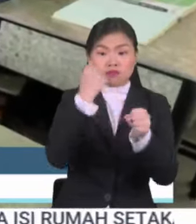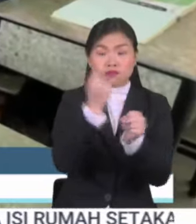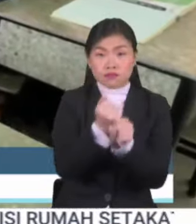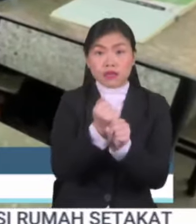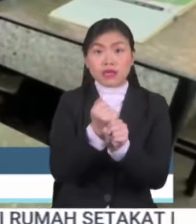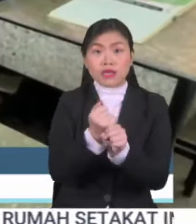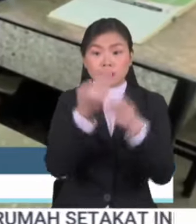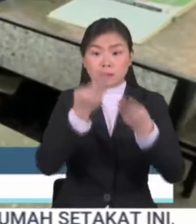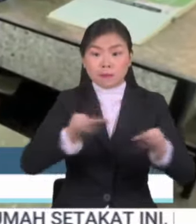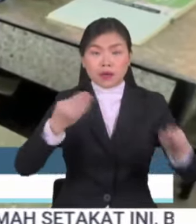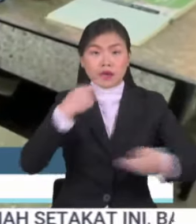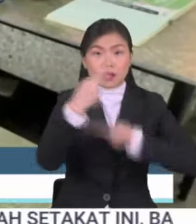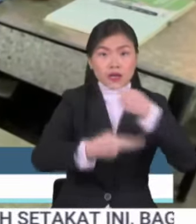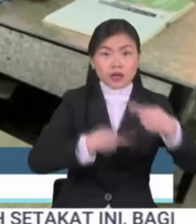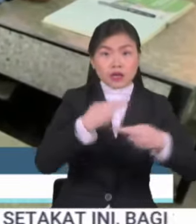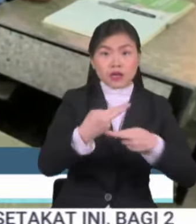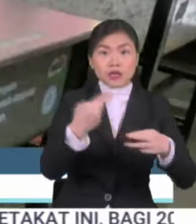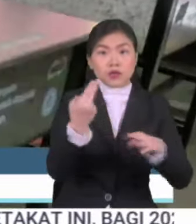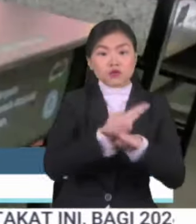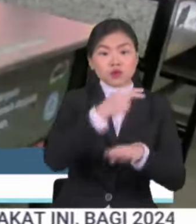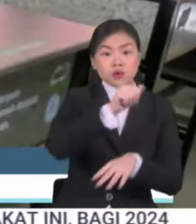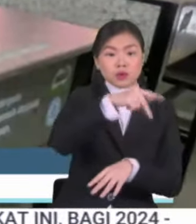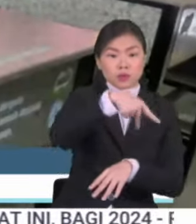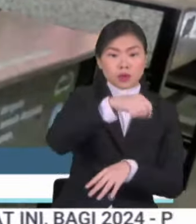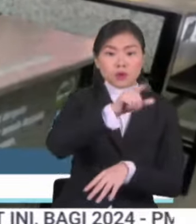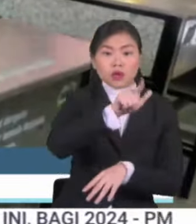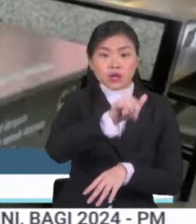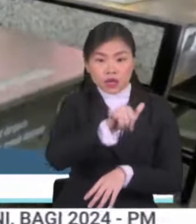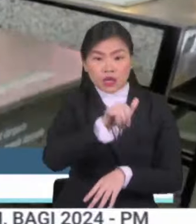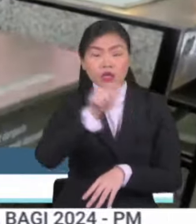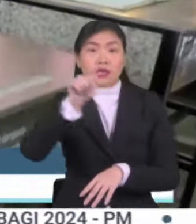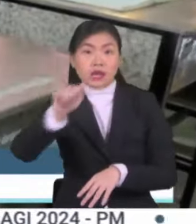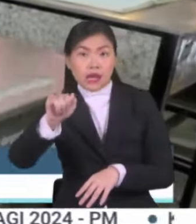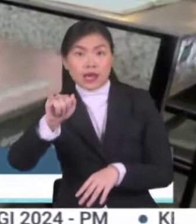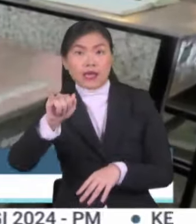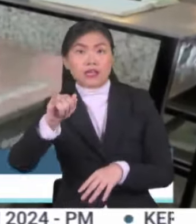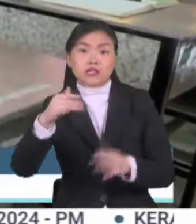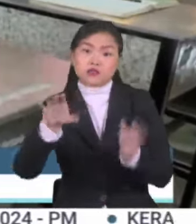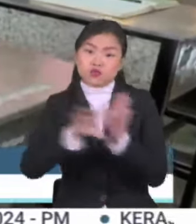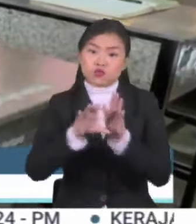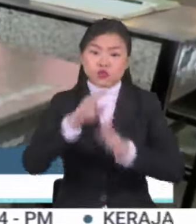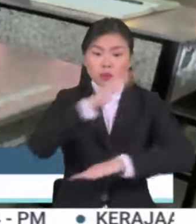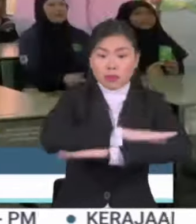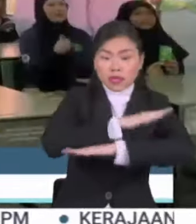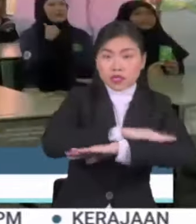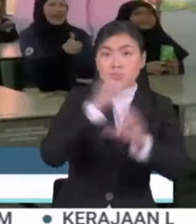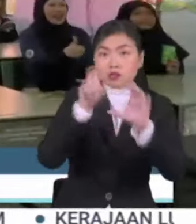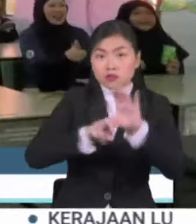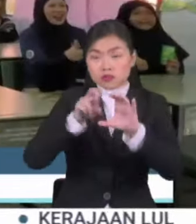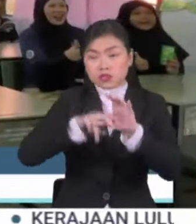kitar semula berasaskan poli AI seperti meja, kerusi dan peralatan sukan untuk murid sekolah.